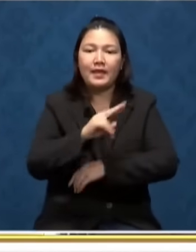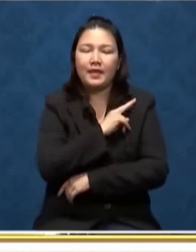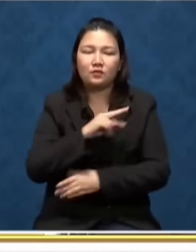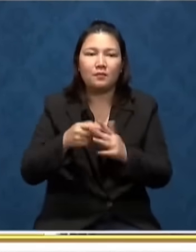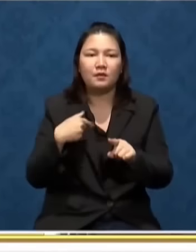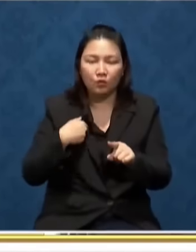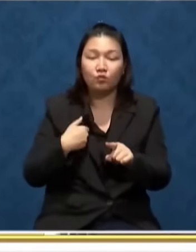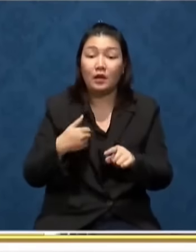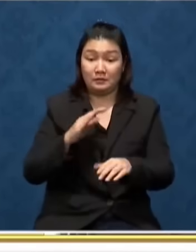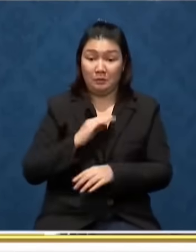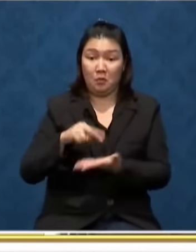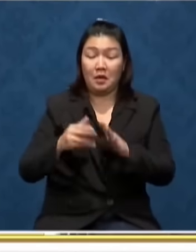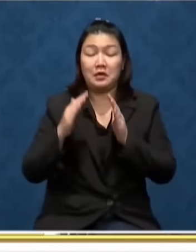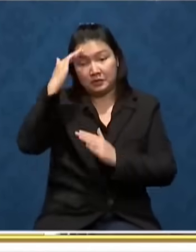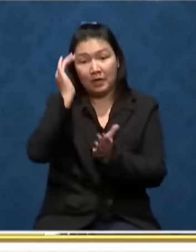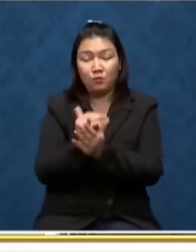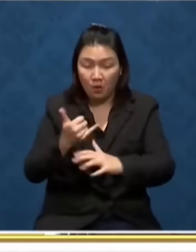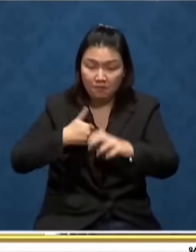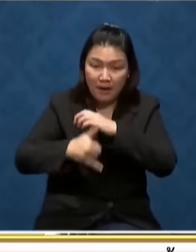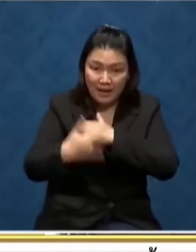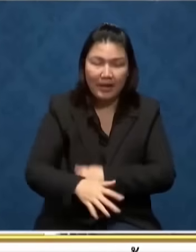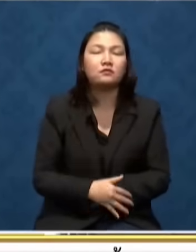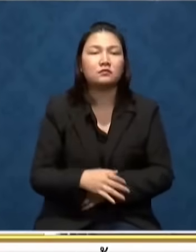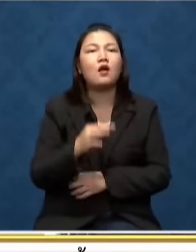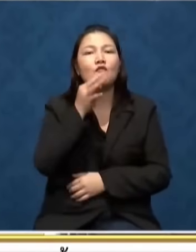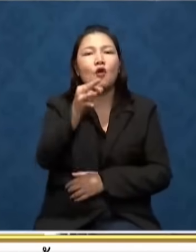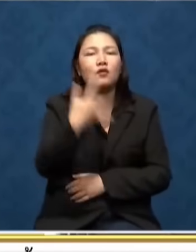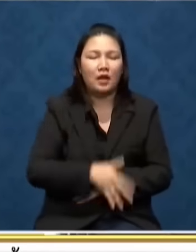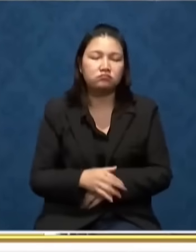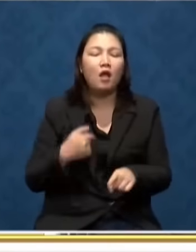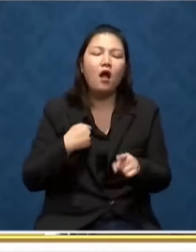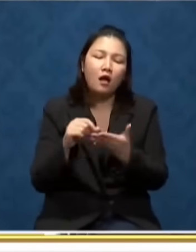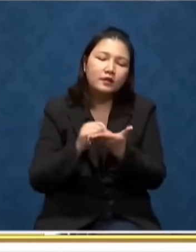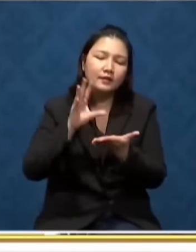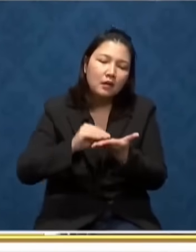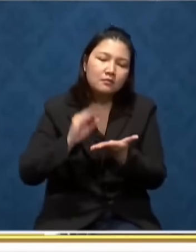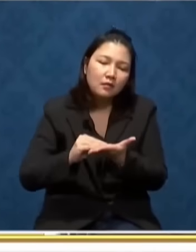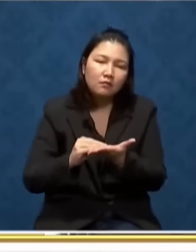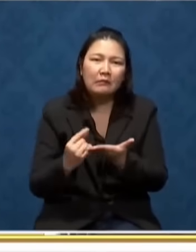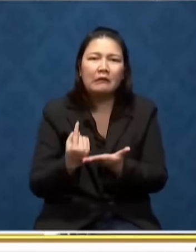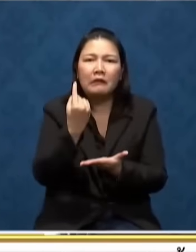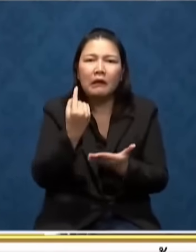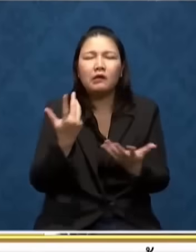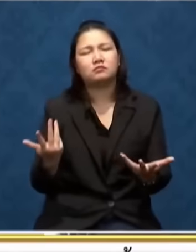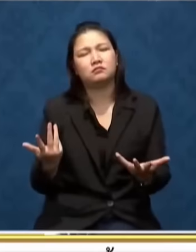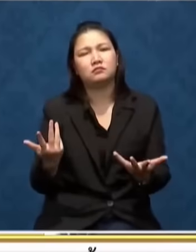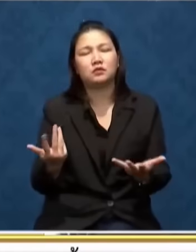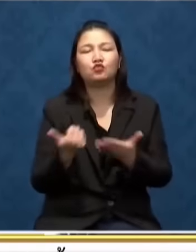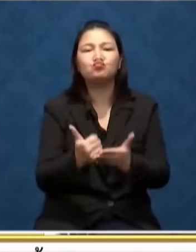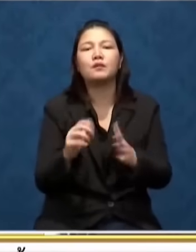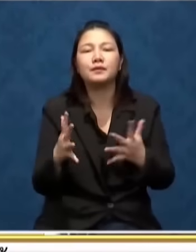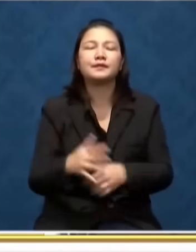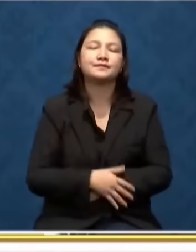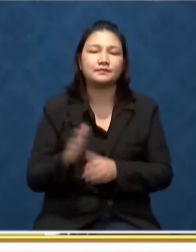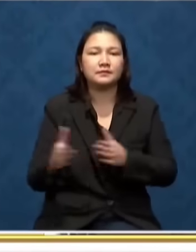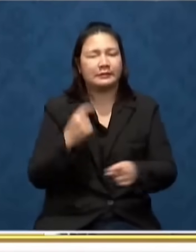ก็แค่รับลงประจำวันประชาชนก็มีแต่สิ้นหวังสรุปครับผมเห็นด้วยอย่างยิ่งกับการตราพระราชกำหนด